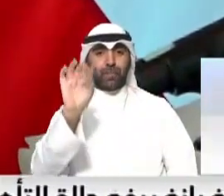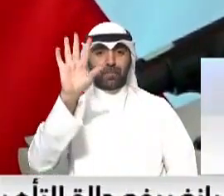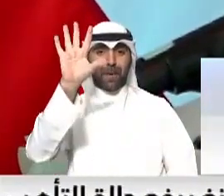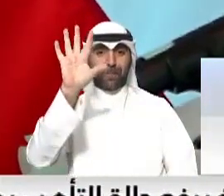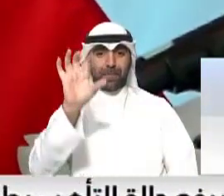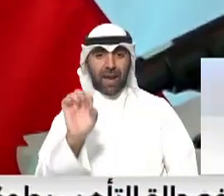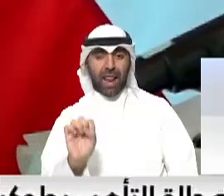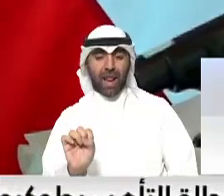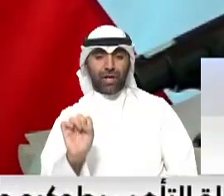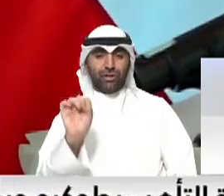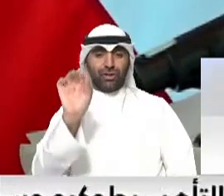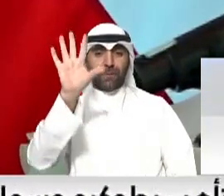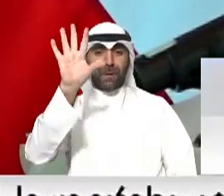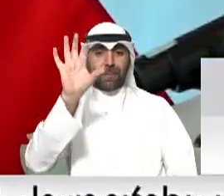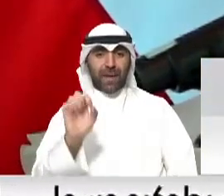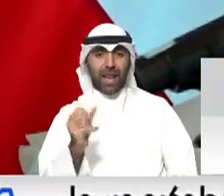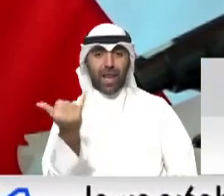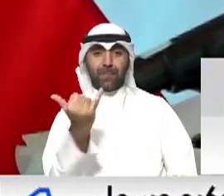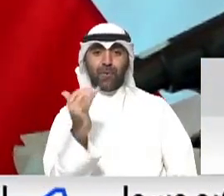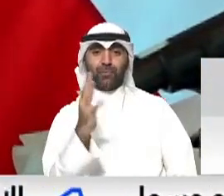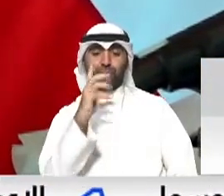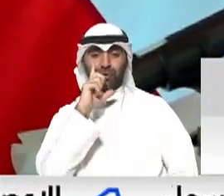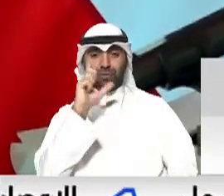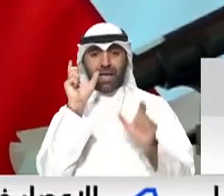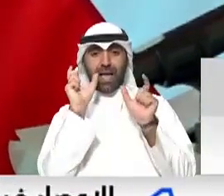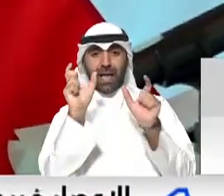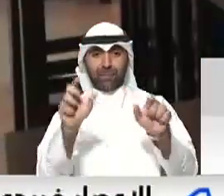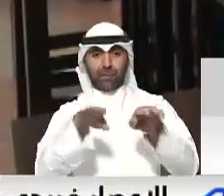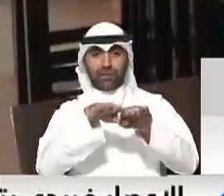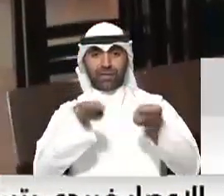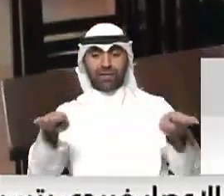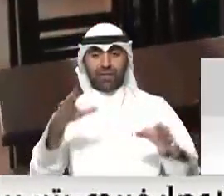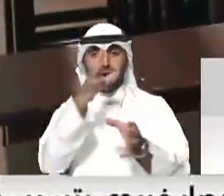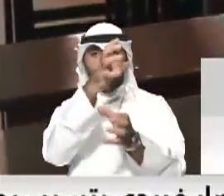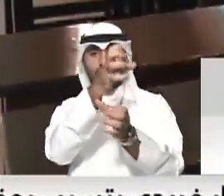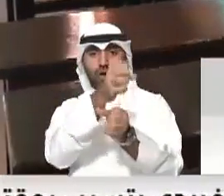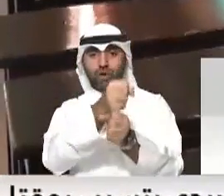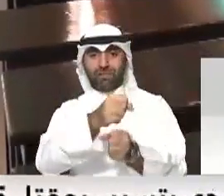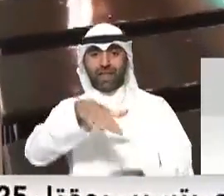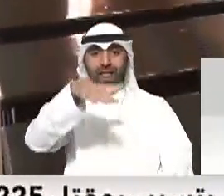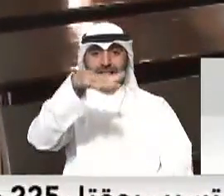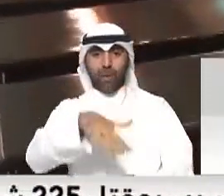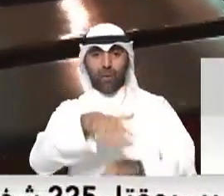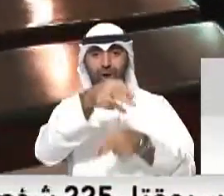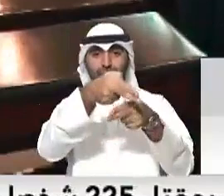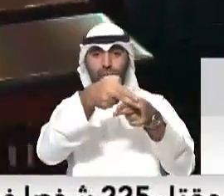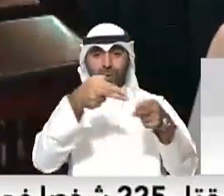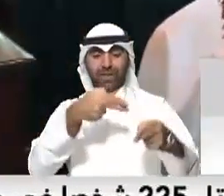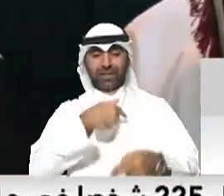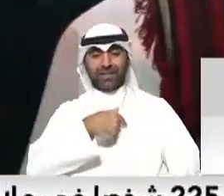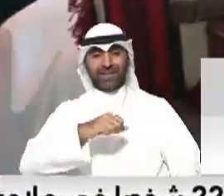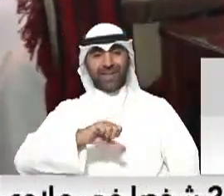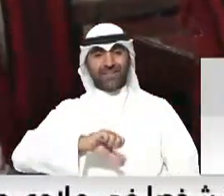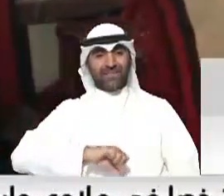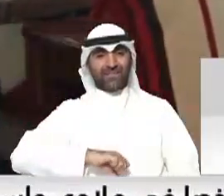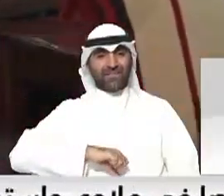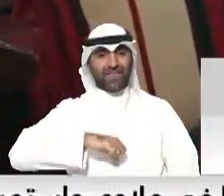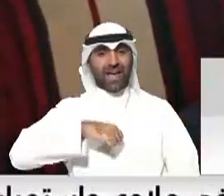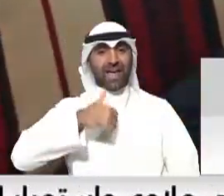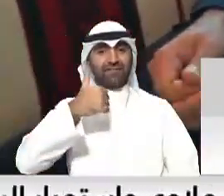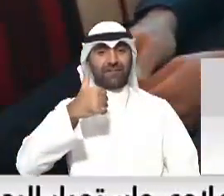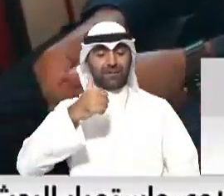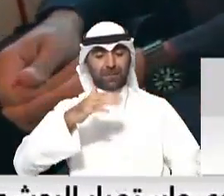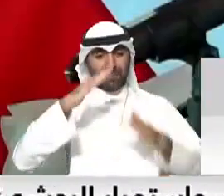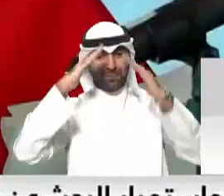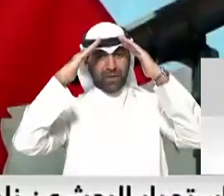تهريب المخدرات والسموم داخل بلدكم، ولكم منا كل الشكر والتقدير. ولكن لا تنطرون الشكر مني أنا